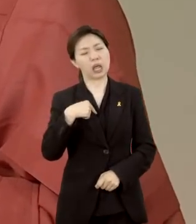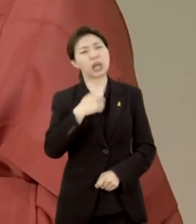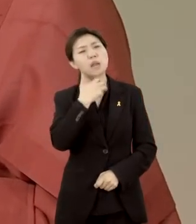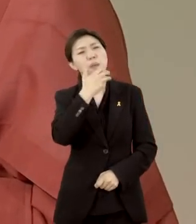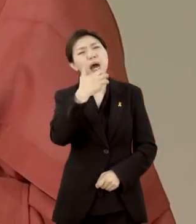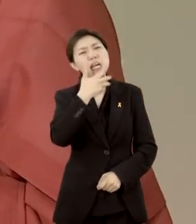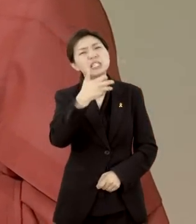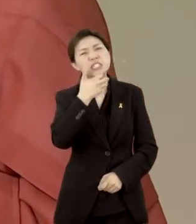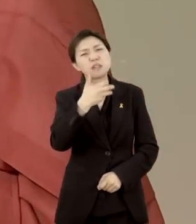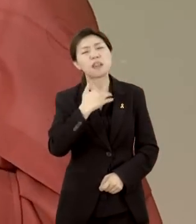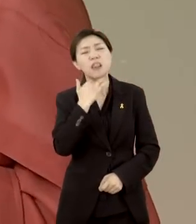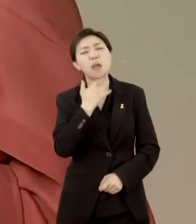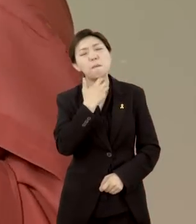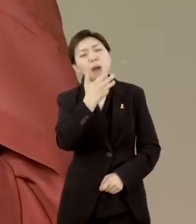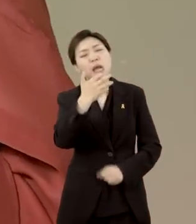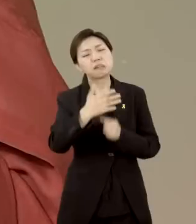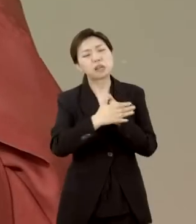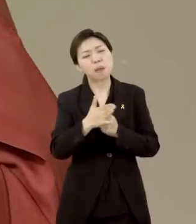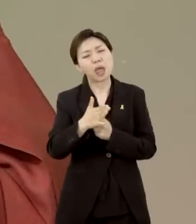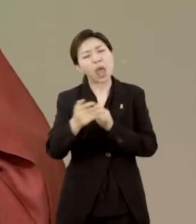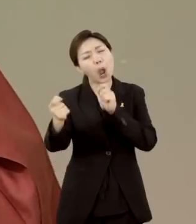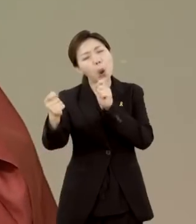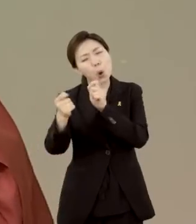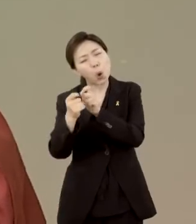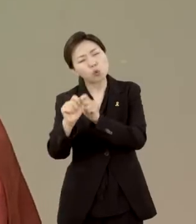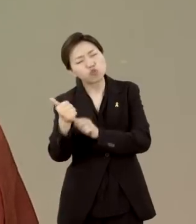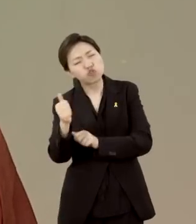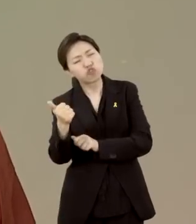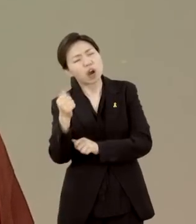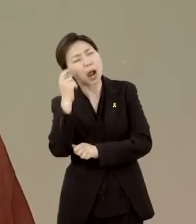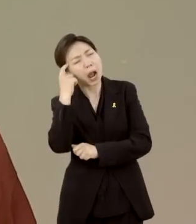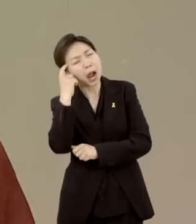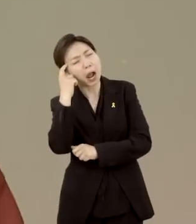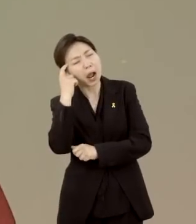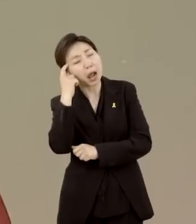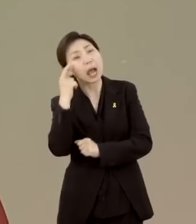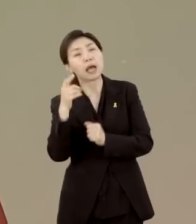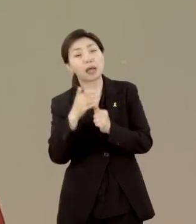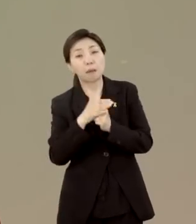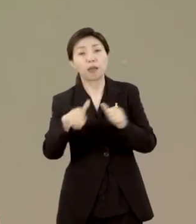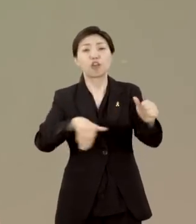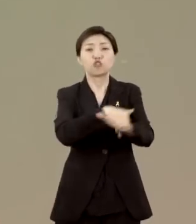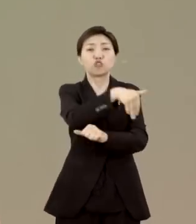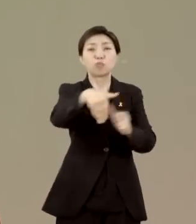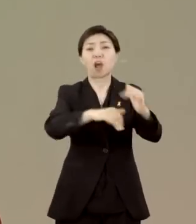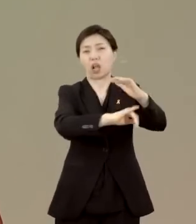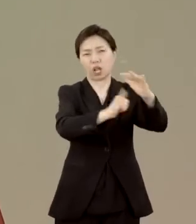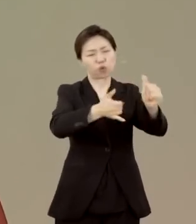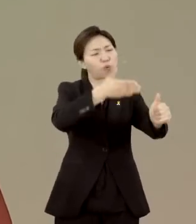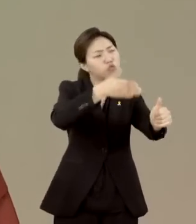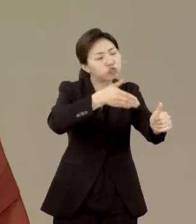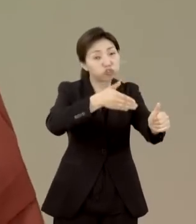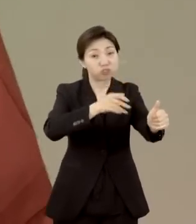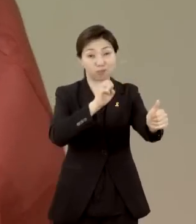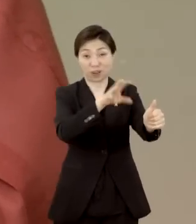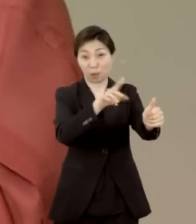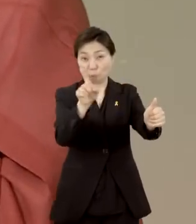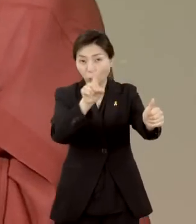직감하게 됩니다 그리고 주변에 가족들에게 이렇게 부탁합니다